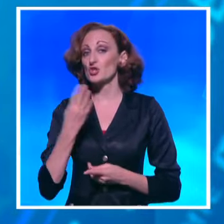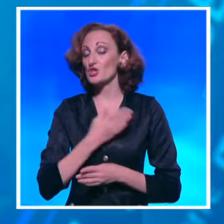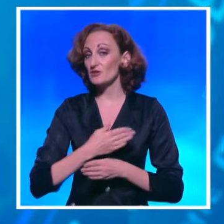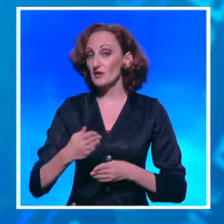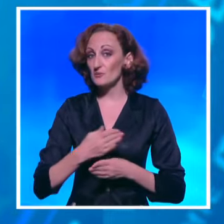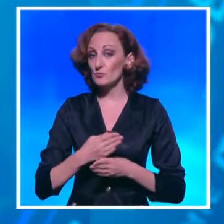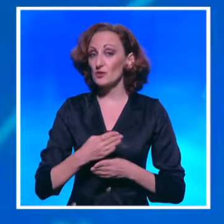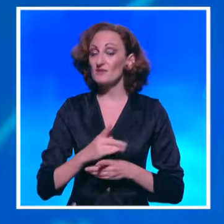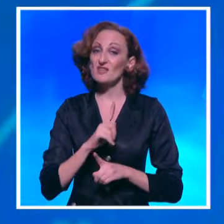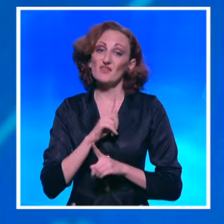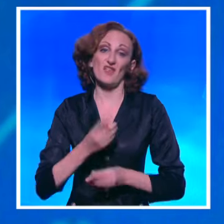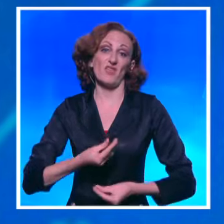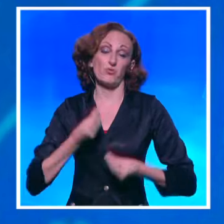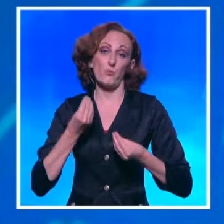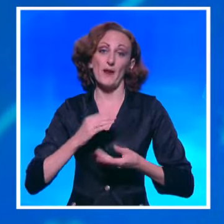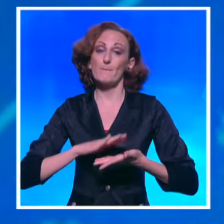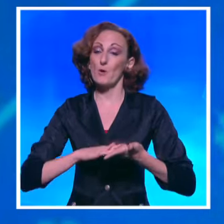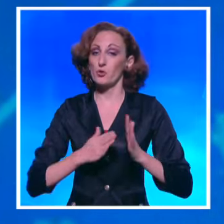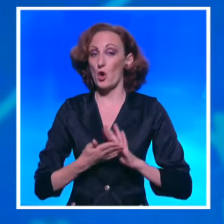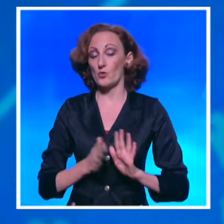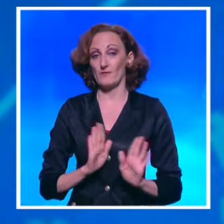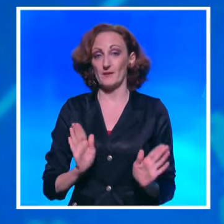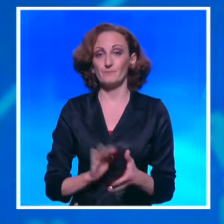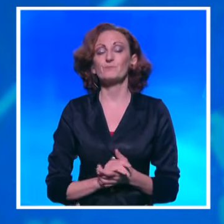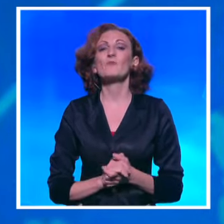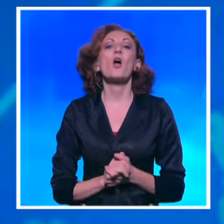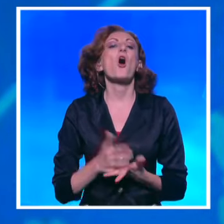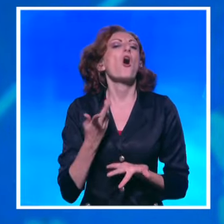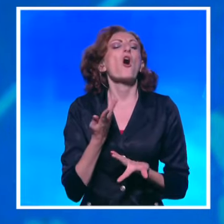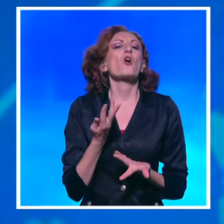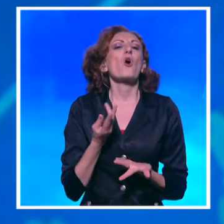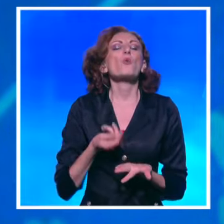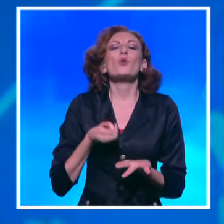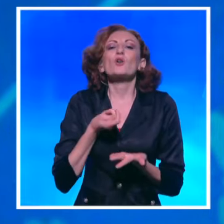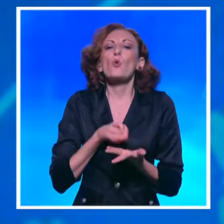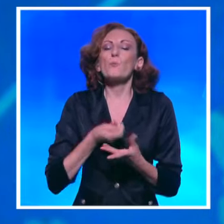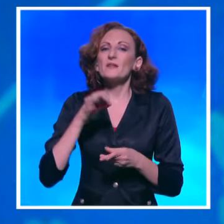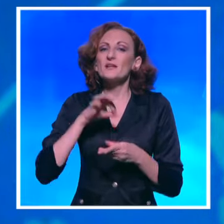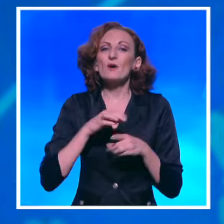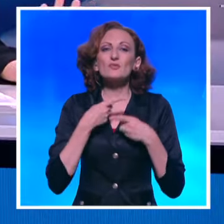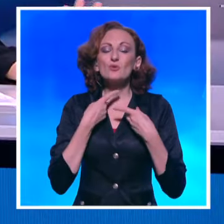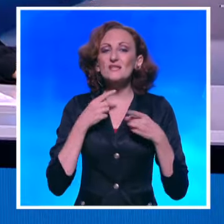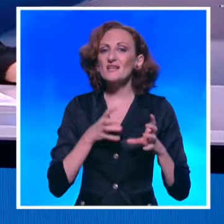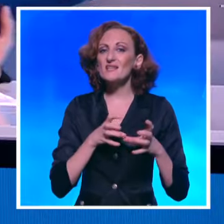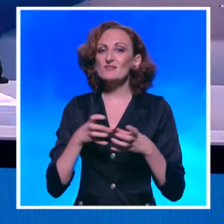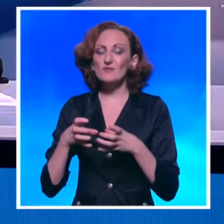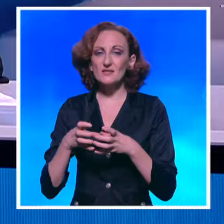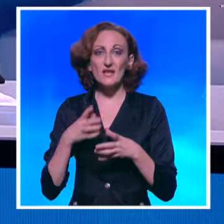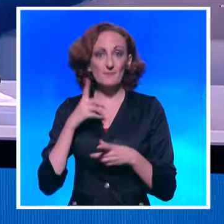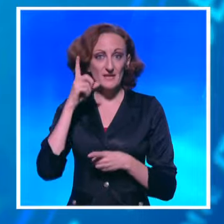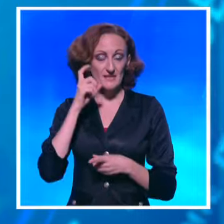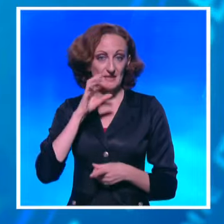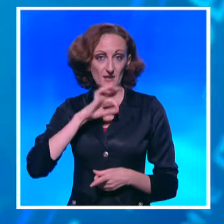методическите указания. Добре, а колко върви купен глас? Кои са рисковите секции, които ще следите? Има ли въобще такива сигнали при вас за